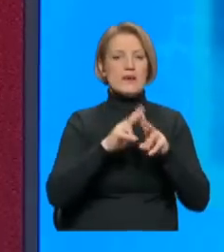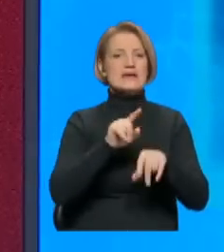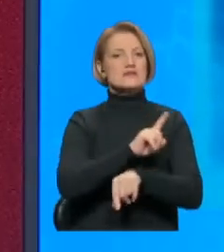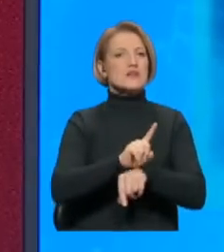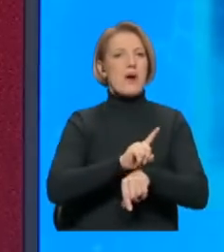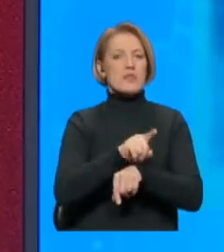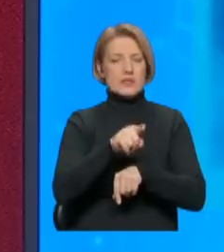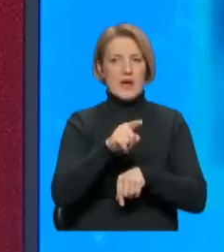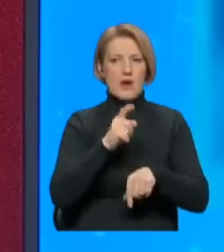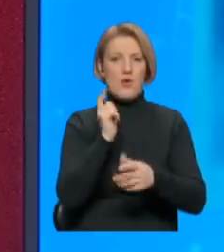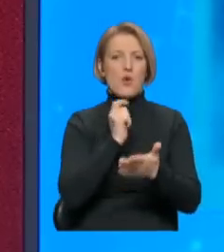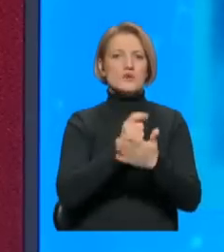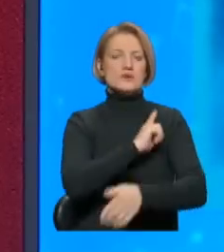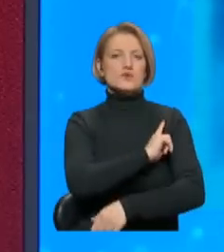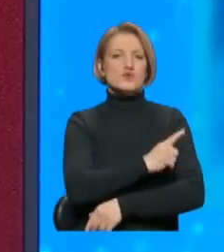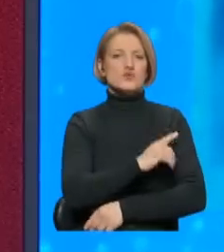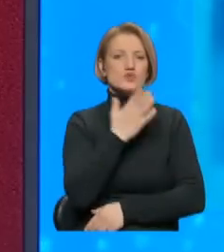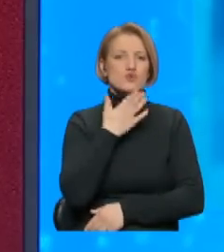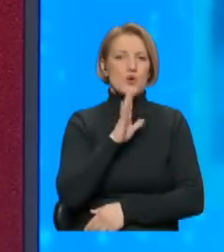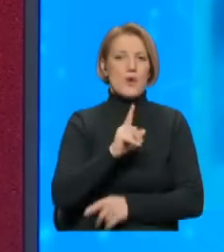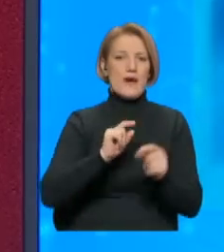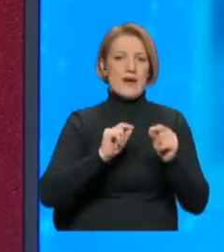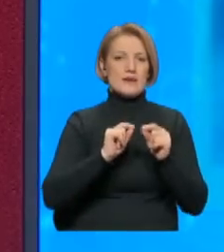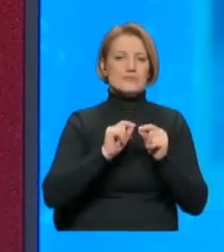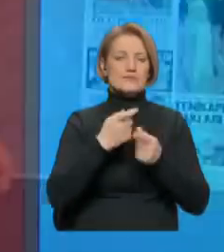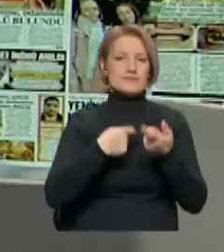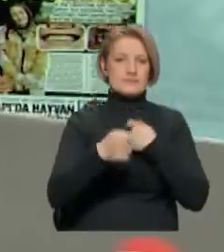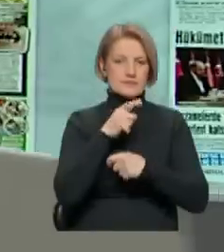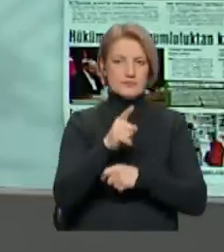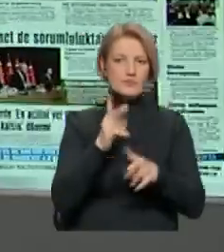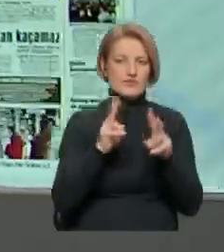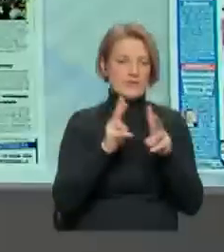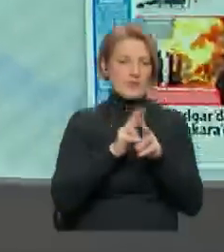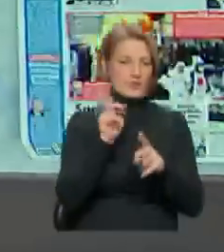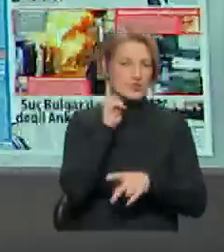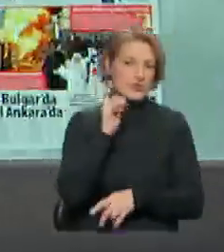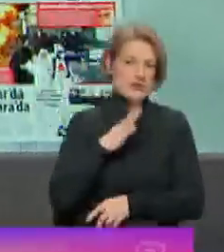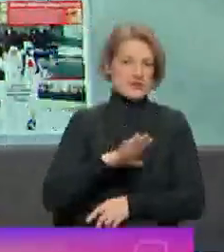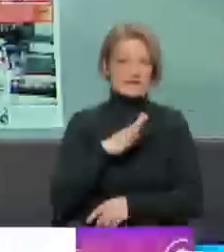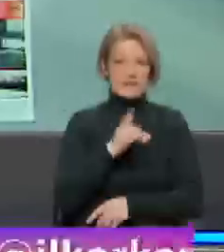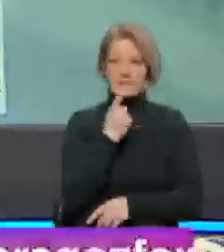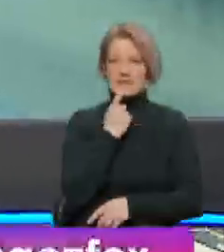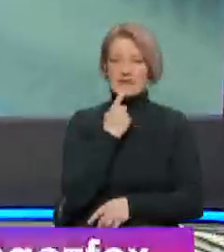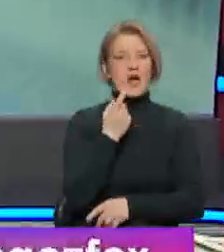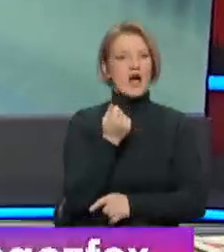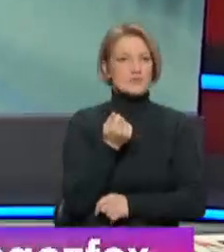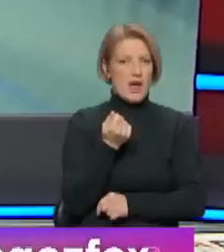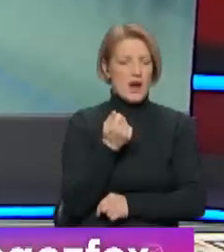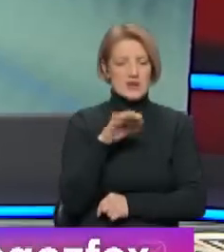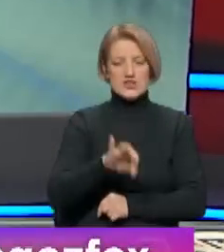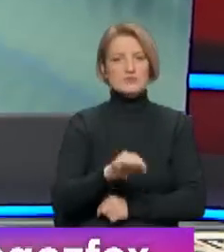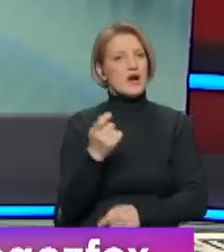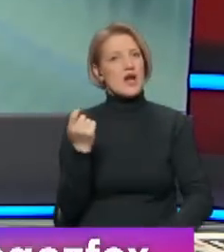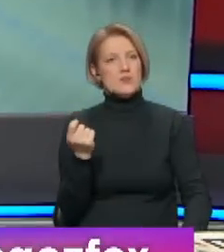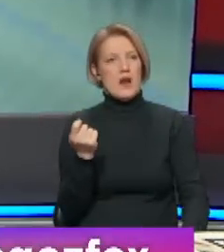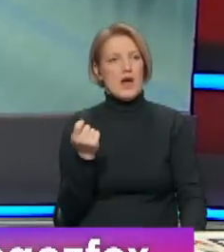ödeyecek gücümüz yok esnafımızın Bir faturalarını duymak isteriz geçen sene ne kadardı Şimdi ne